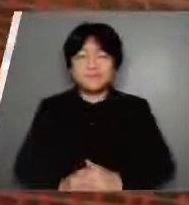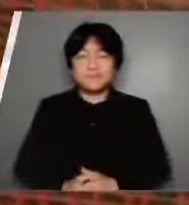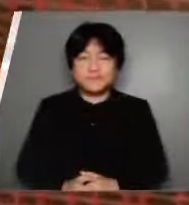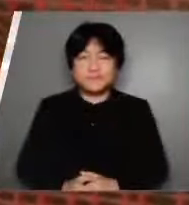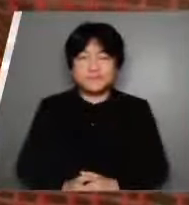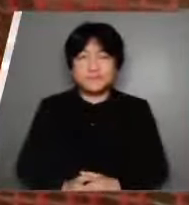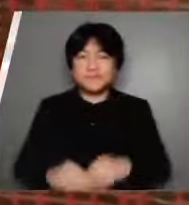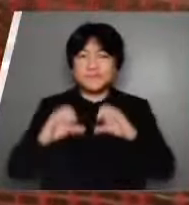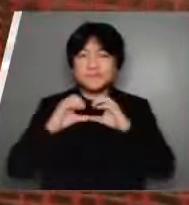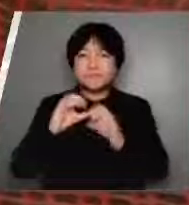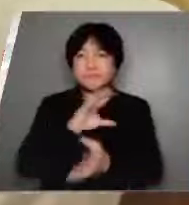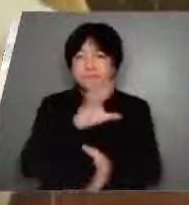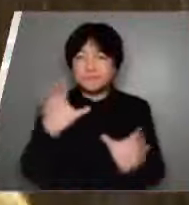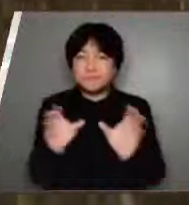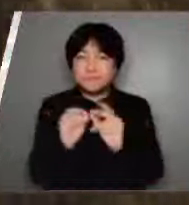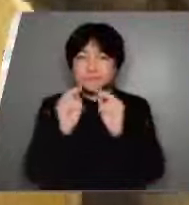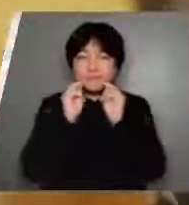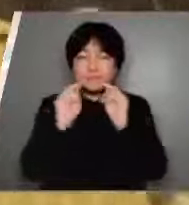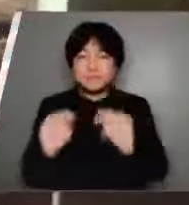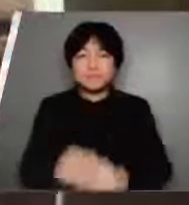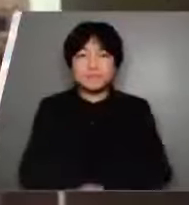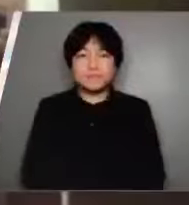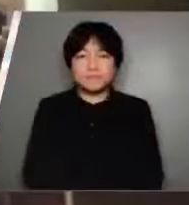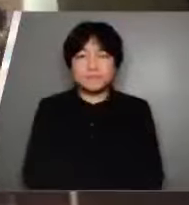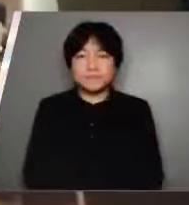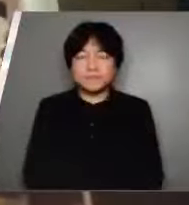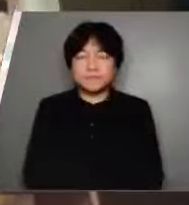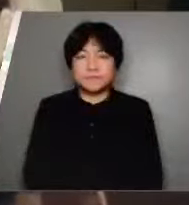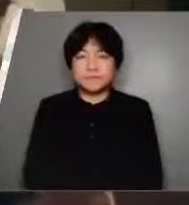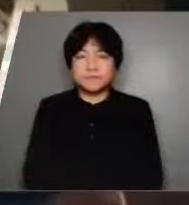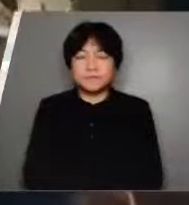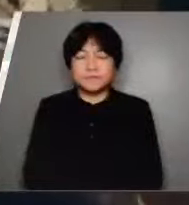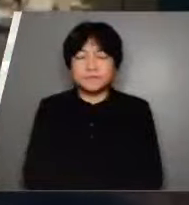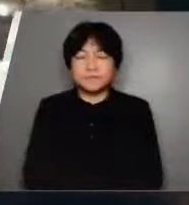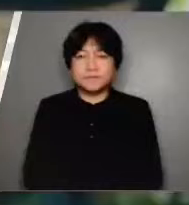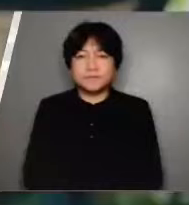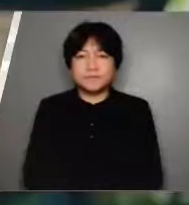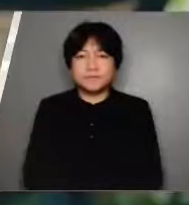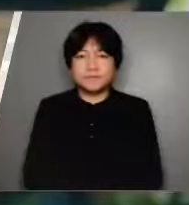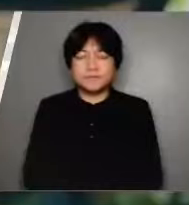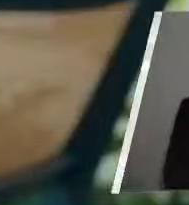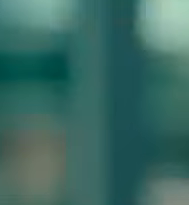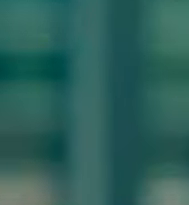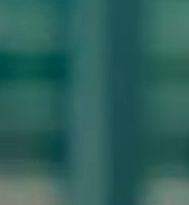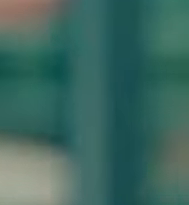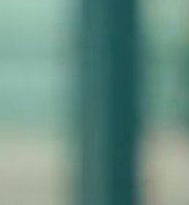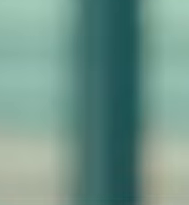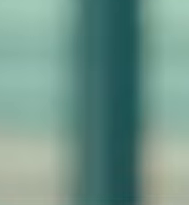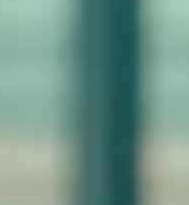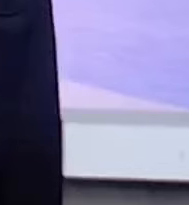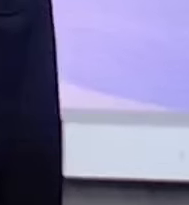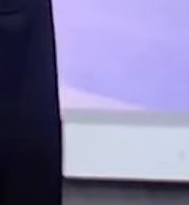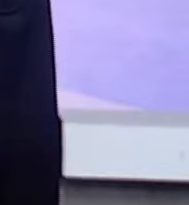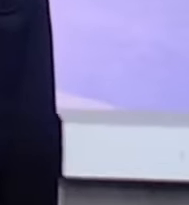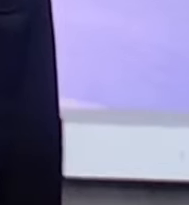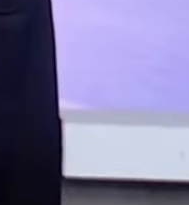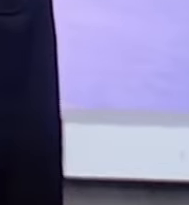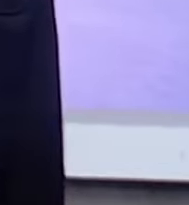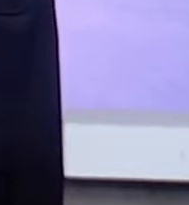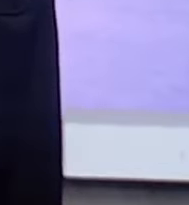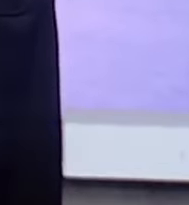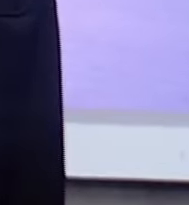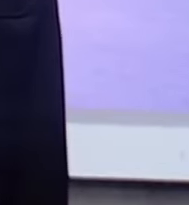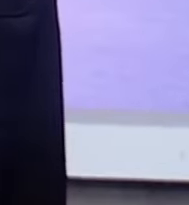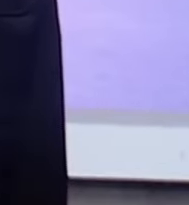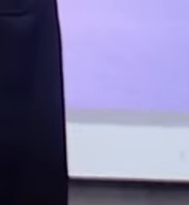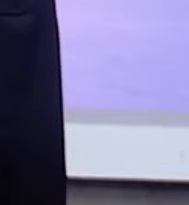GMA Integrated News, ako si Lar Santiago, ang inyong saksi. Mga